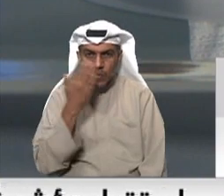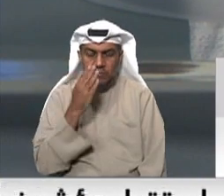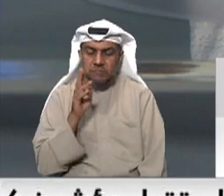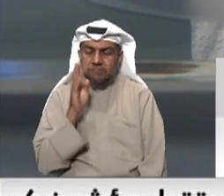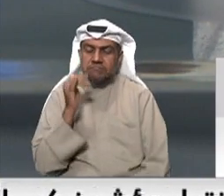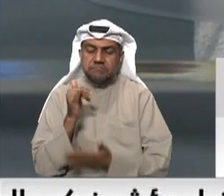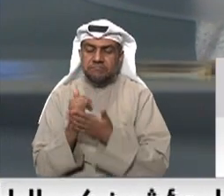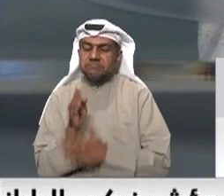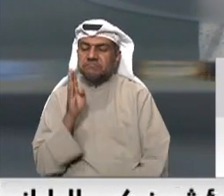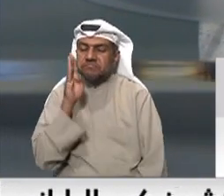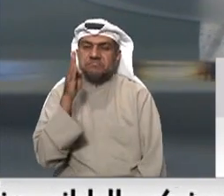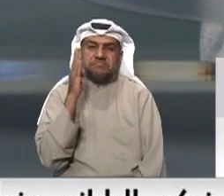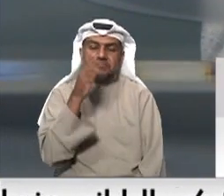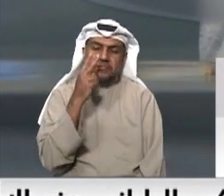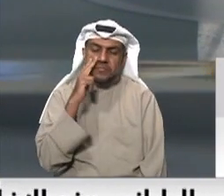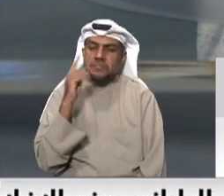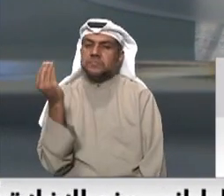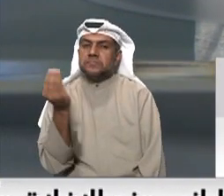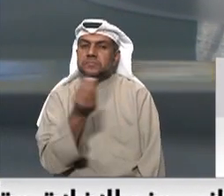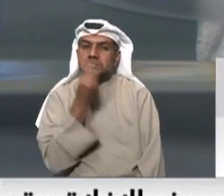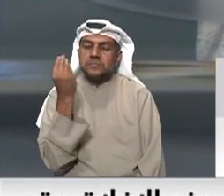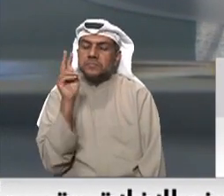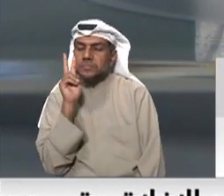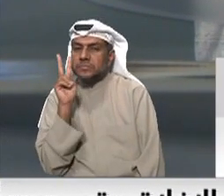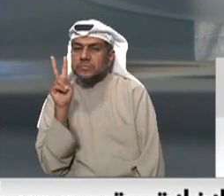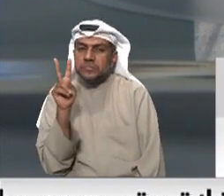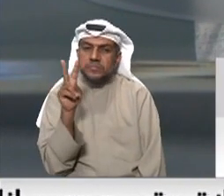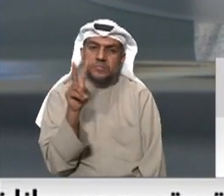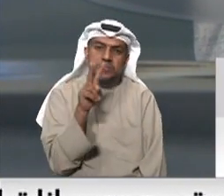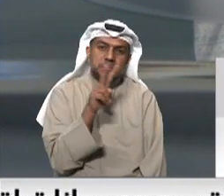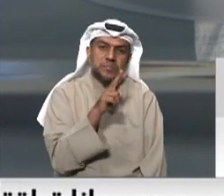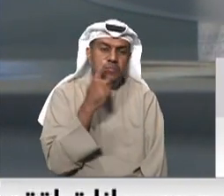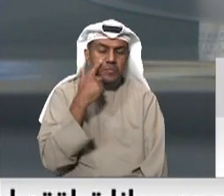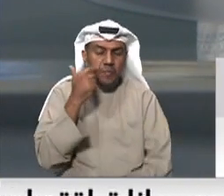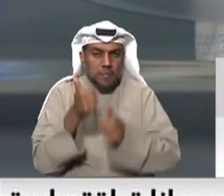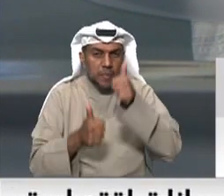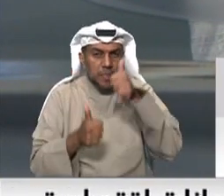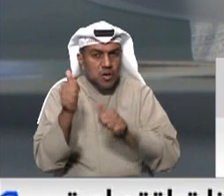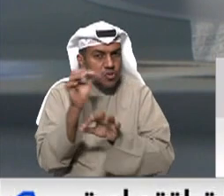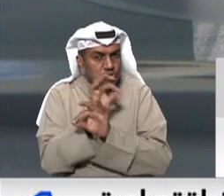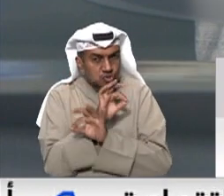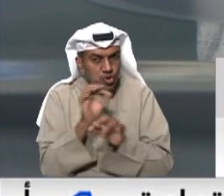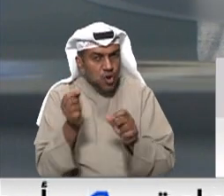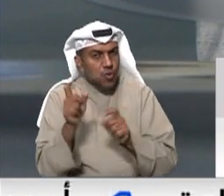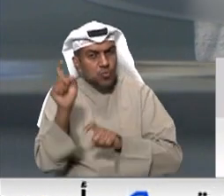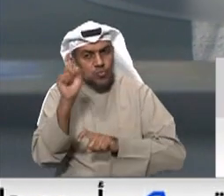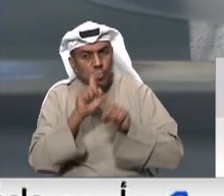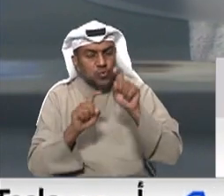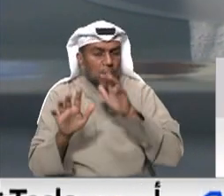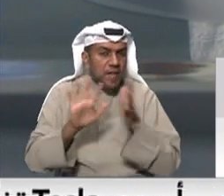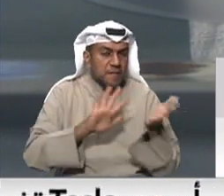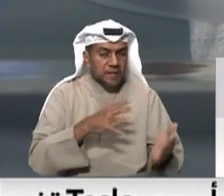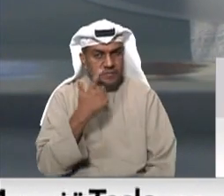تفقديه للوقوف على سير الاختبارات والتاكد كذلك من تهيئه الاجواء المناسبه